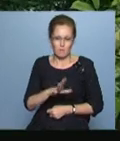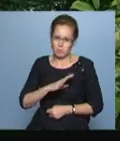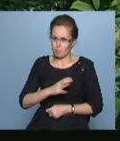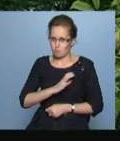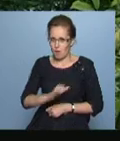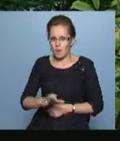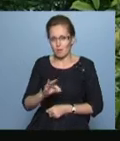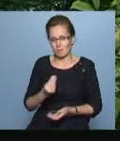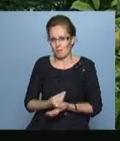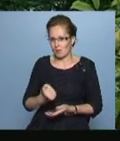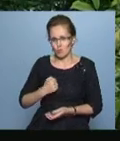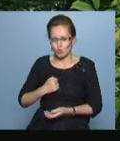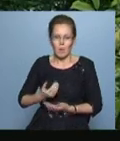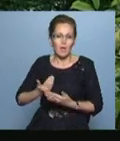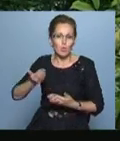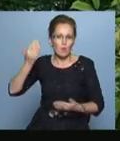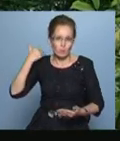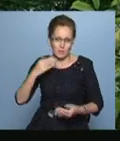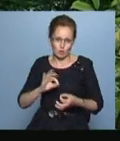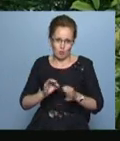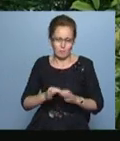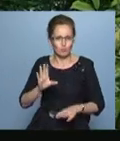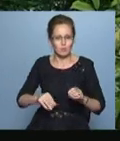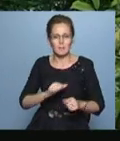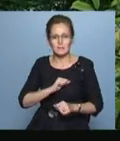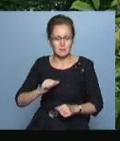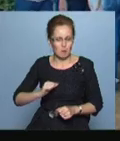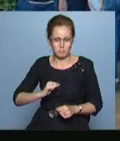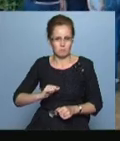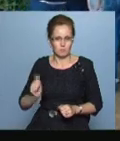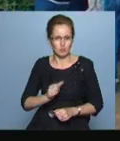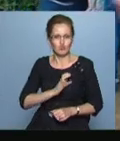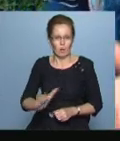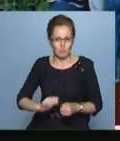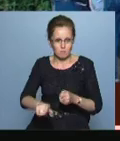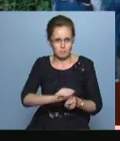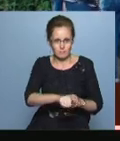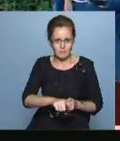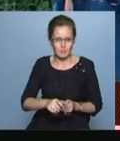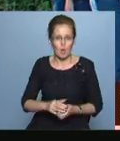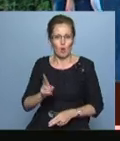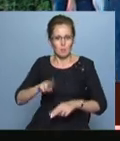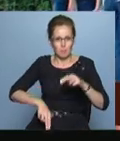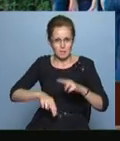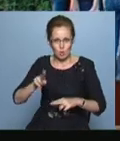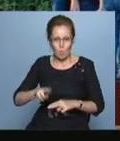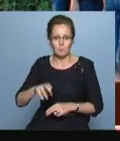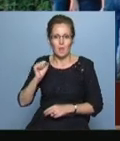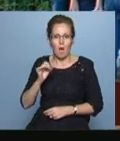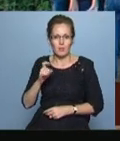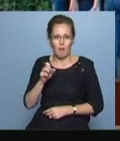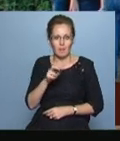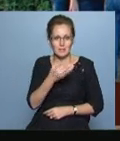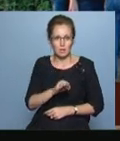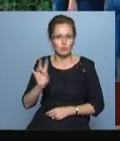И в дореволюционном Ижевске считался самым щедрым меценатом. Построил он Архангельский собор в Зареке, это прямо на его деньги